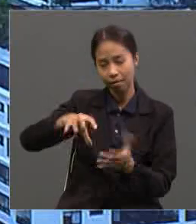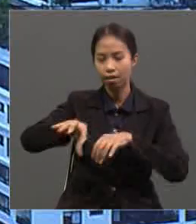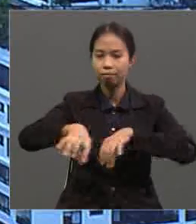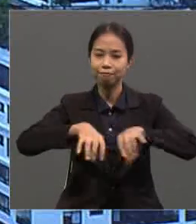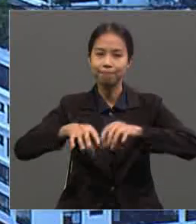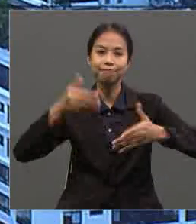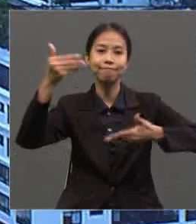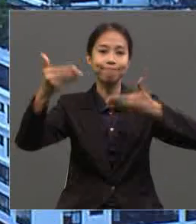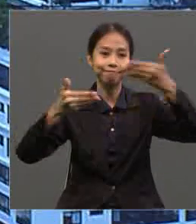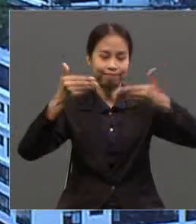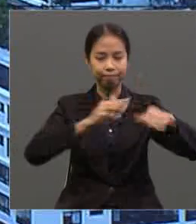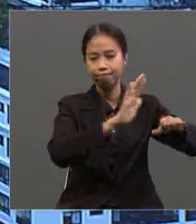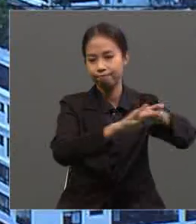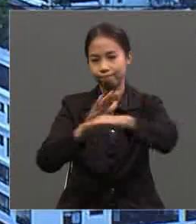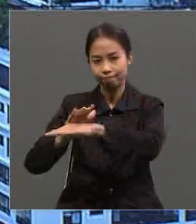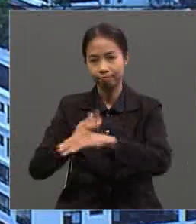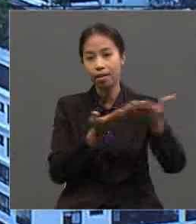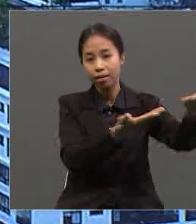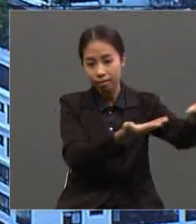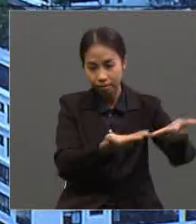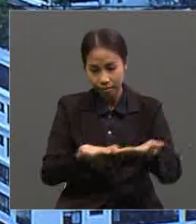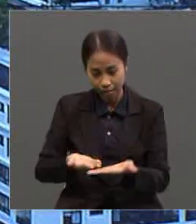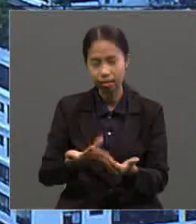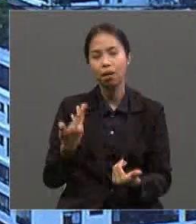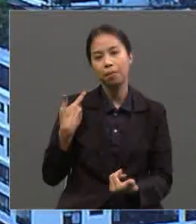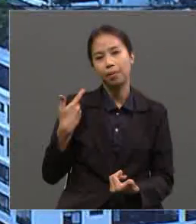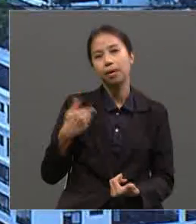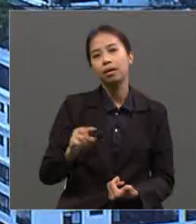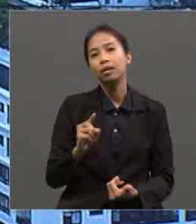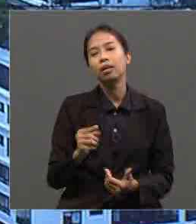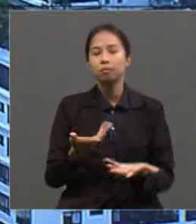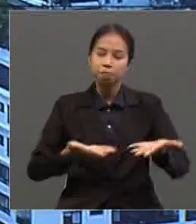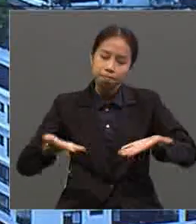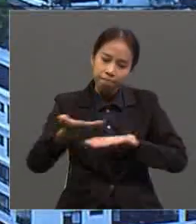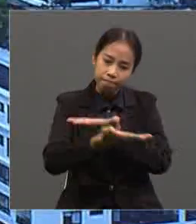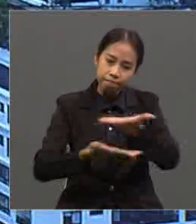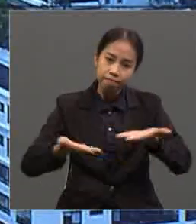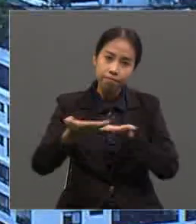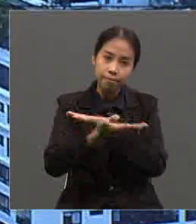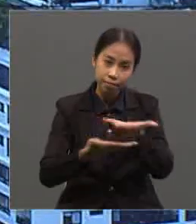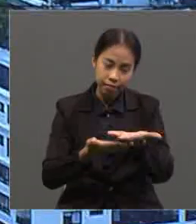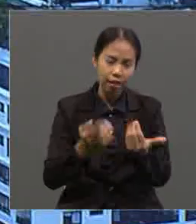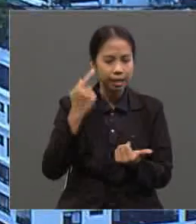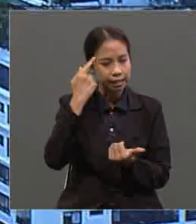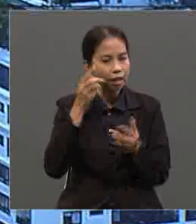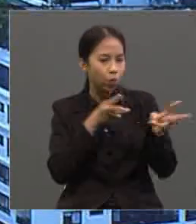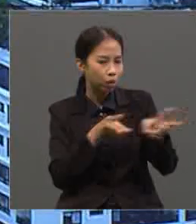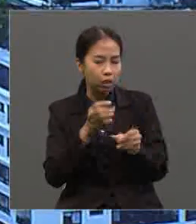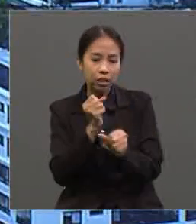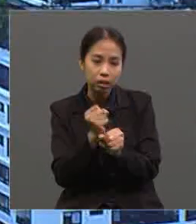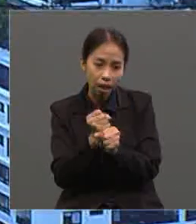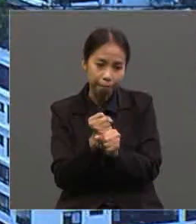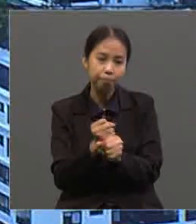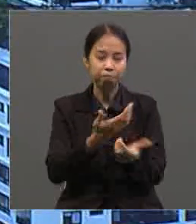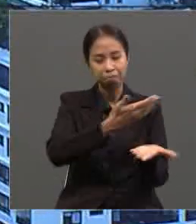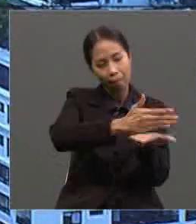เชิญชวนหน่วยงานชั้นนำหลากหลายครับเป็นการหลากหลายวงการทีเดียวที่เข้ามาพูดคุยและมีการแบ่งปันแนวทางในการขับเคลื่อนธุรกิจ